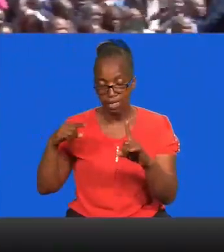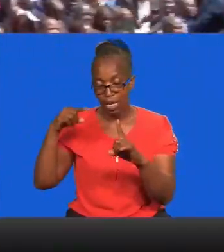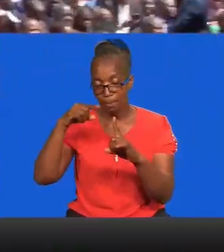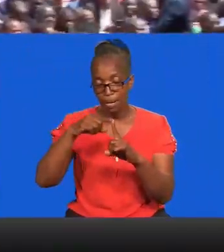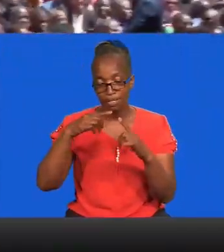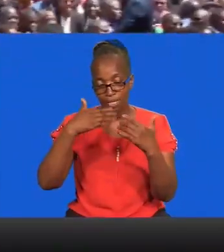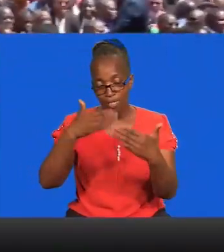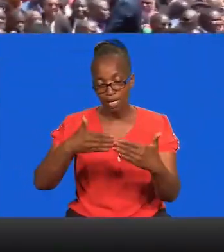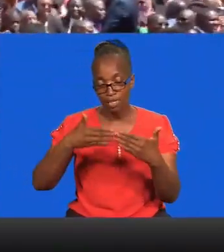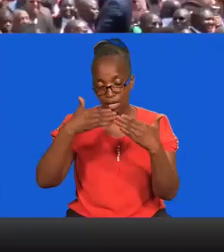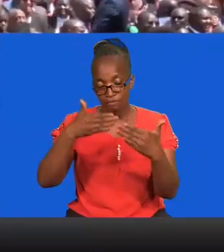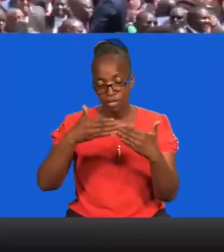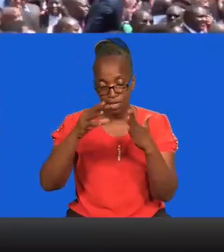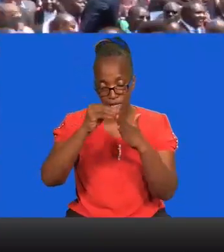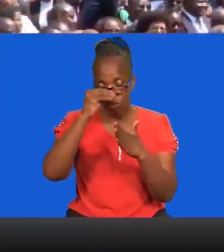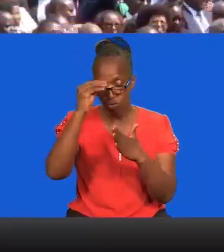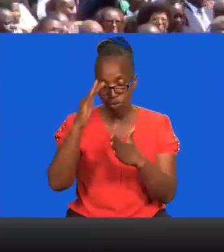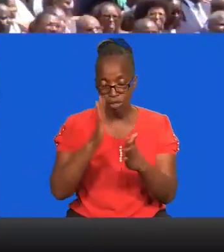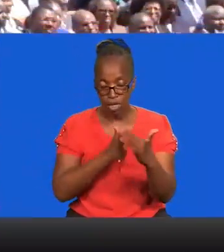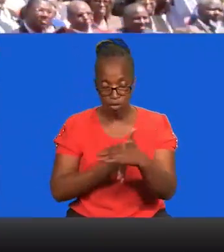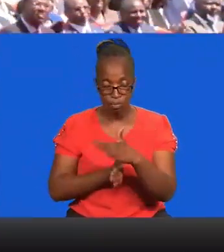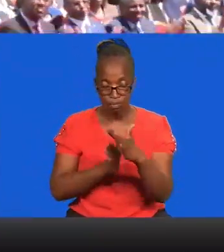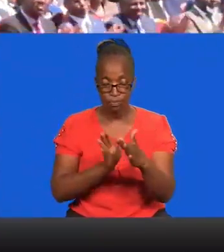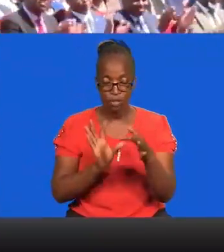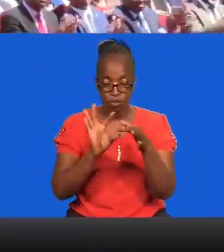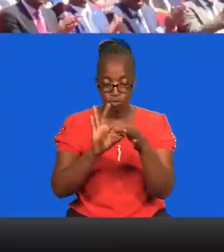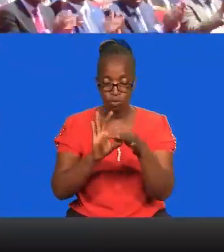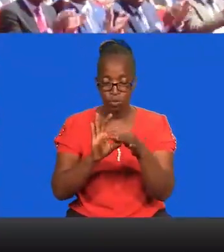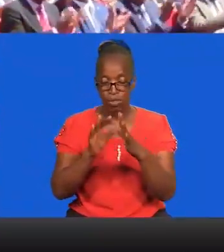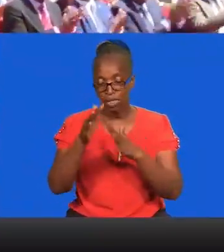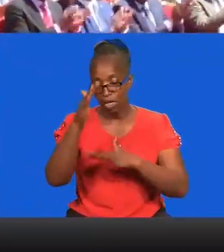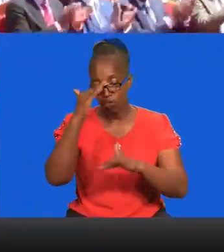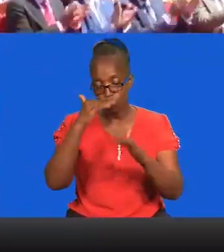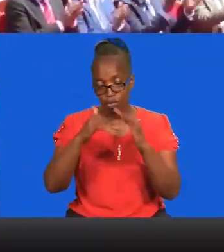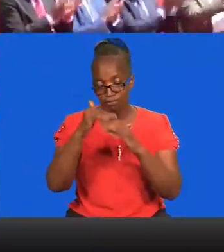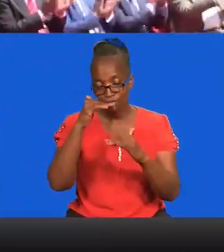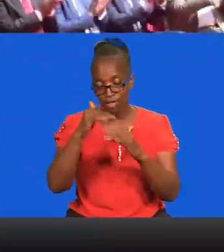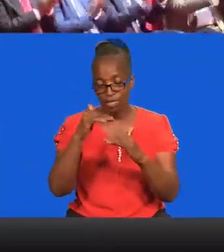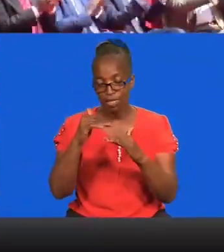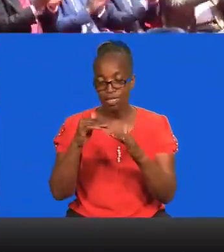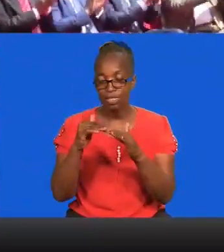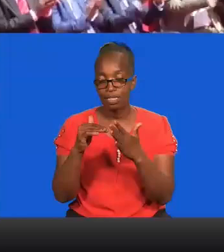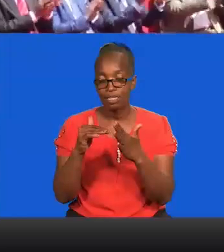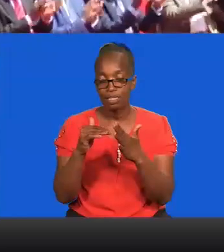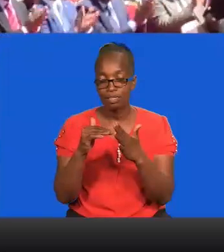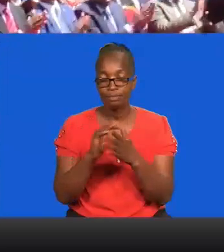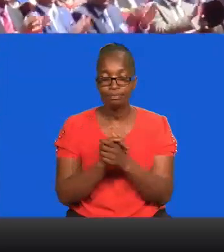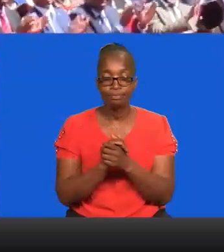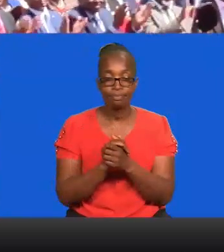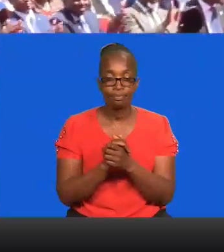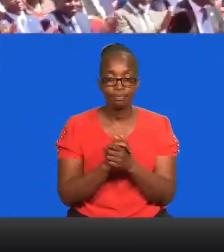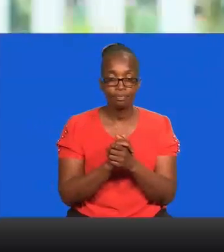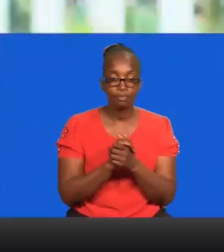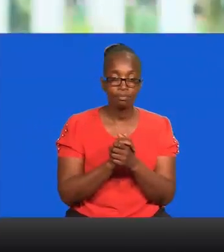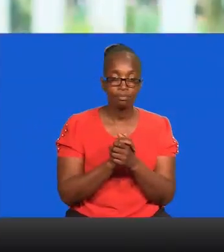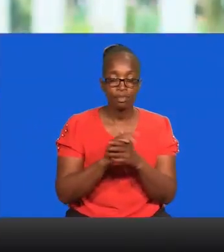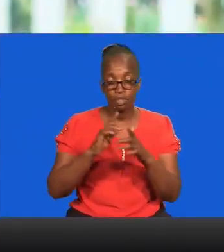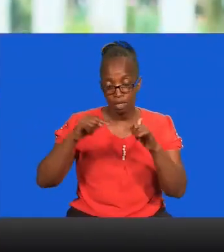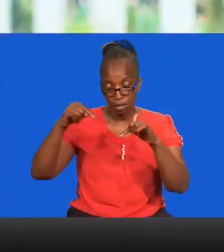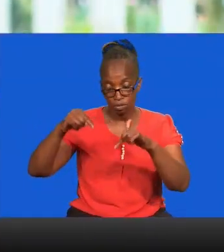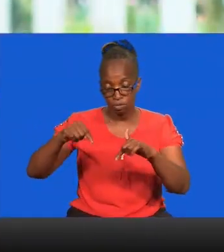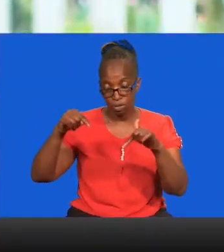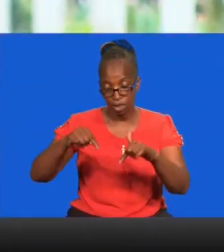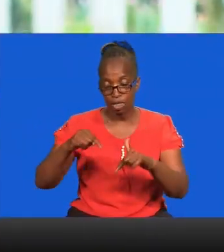anapata nafasi ya kujiunga na chuo kikuu na kuendeleza masomo yake bila kujali familia anayotoka.